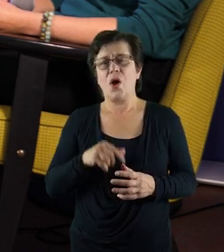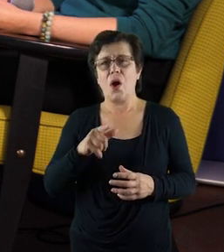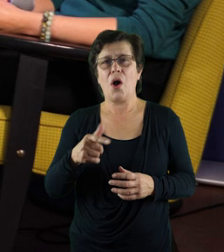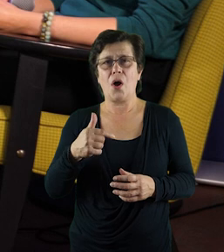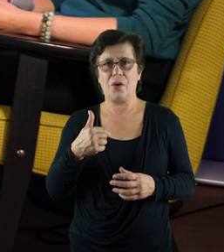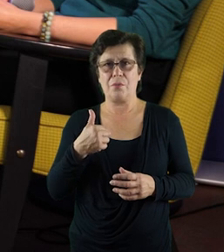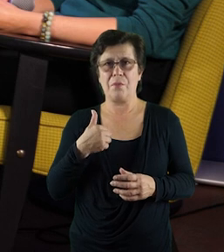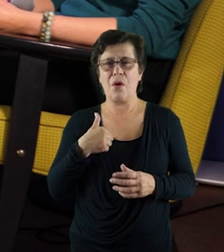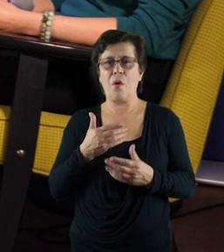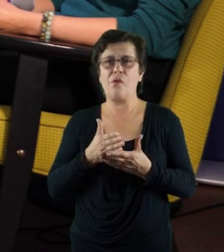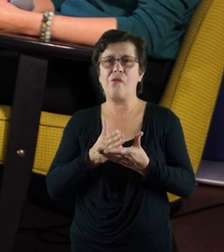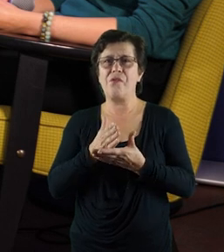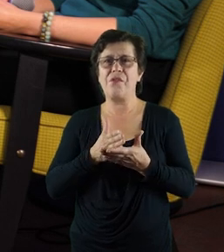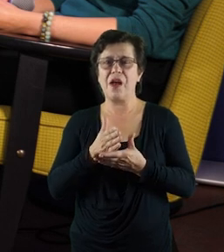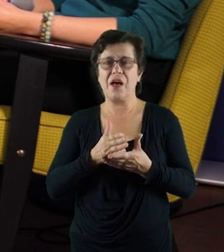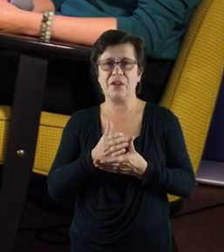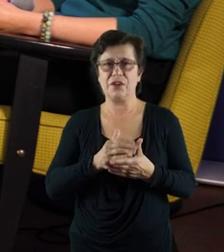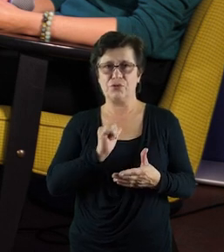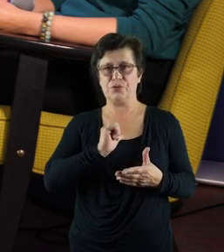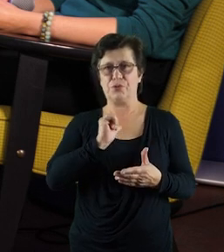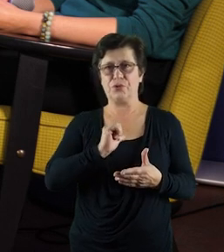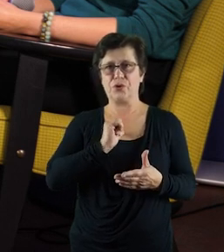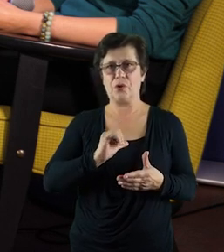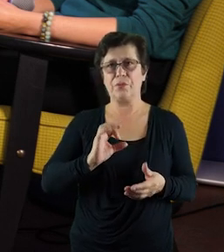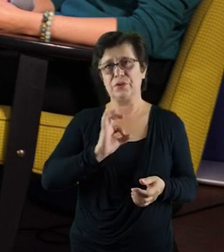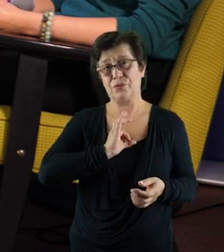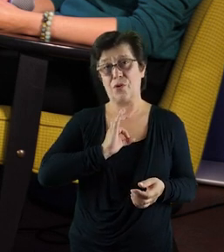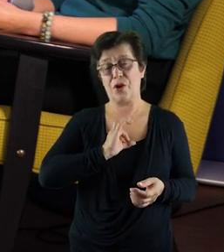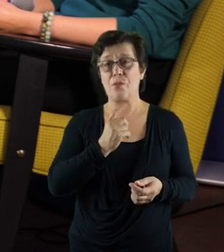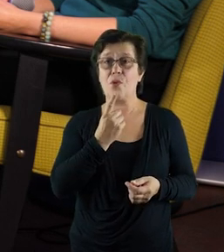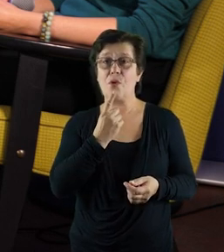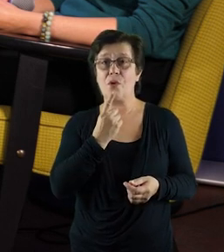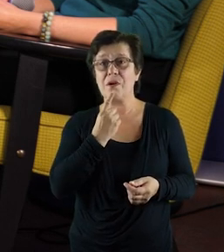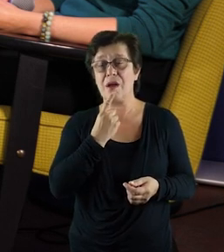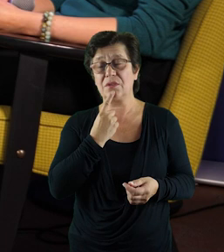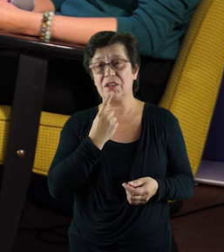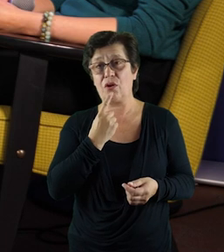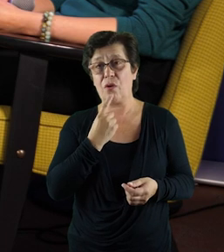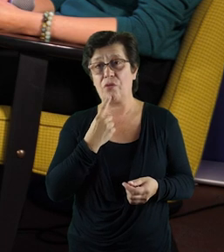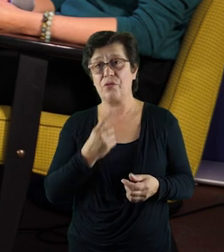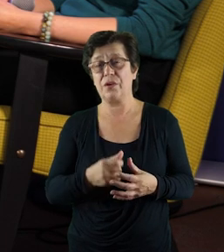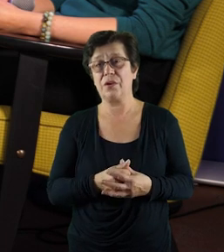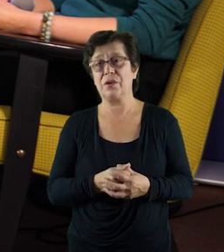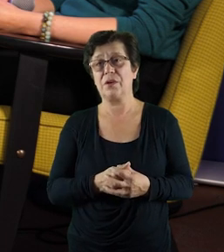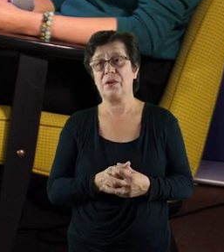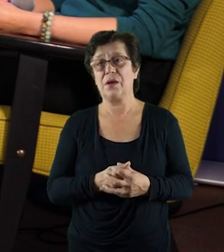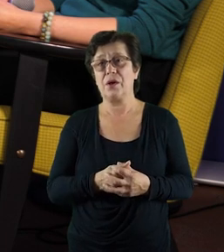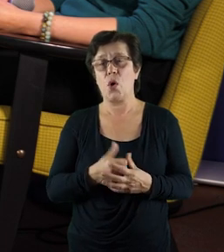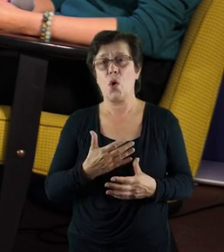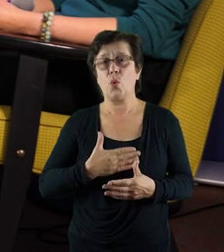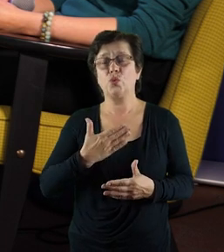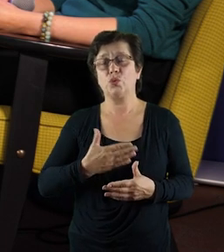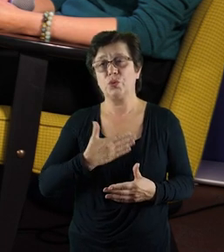sobie i swojemu językowi, swojej poetyce, swoim, użyjmy tego słowa znowu, no cóż,